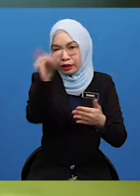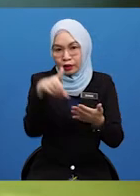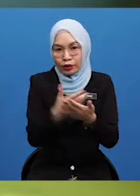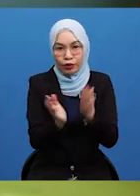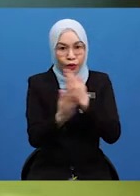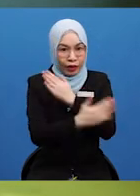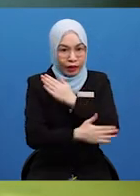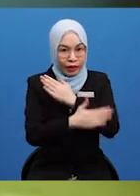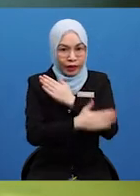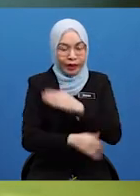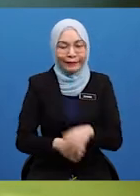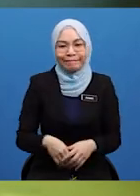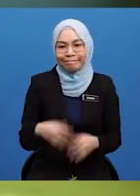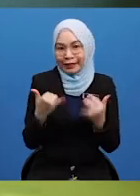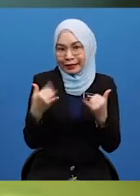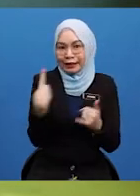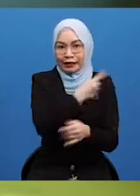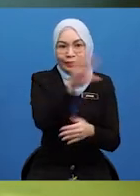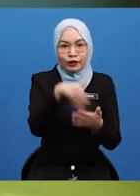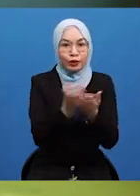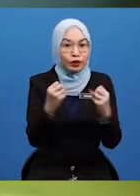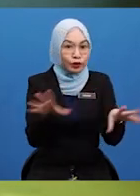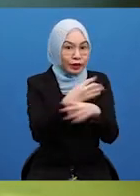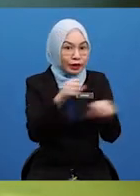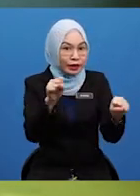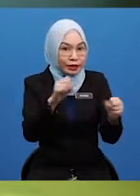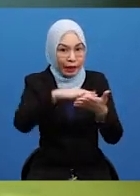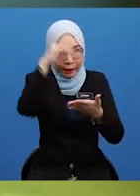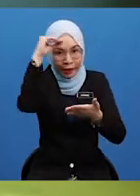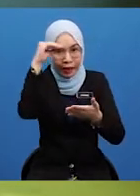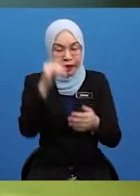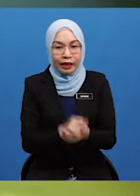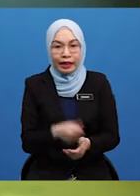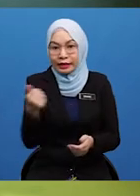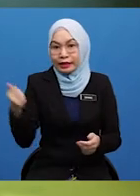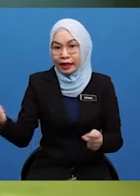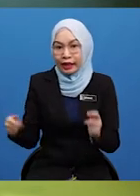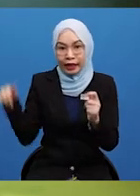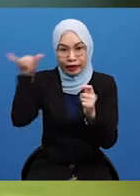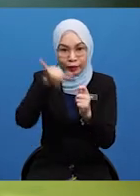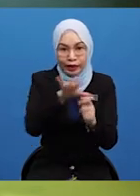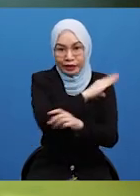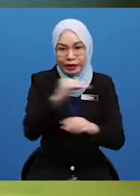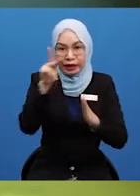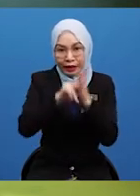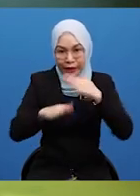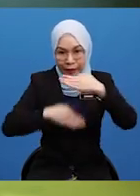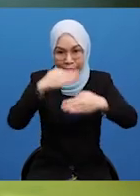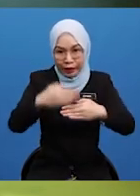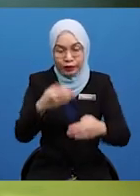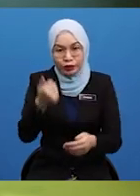mempelajari alat telekomunikasi dan kemajuan alat telekomunikasi